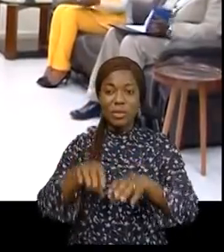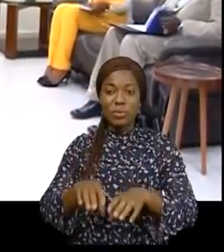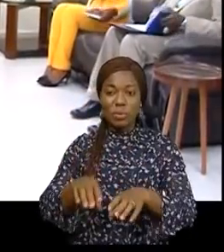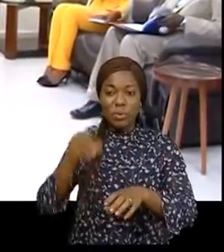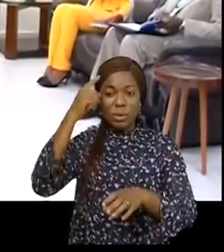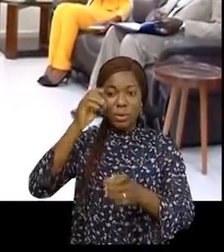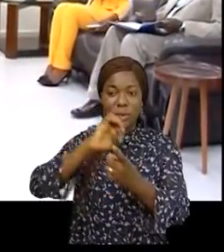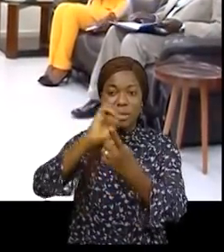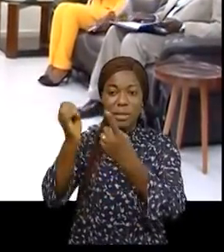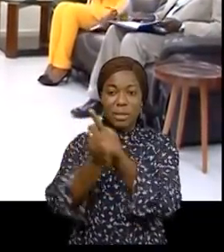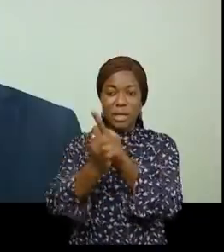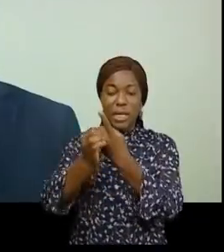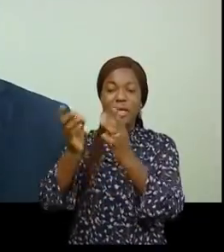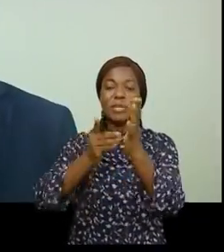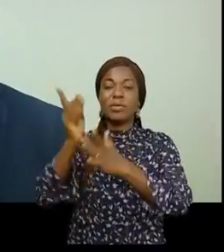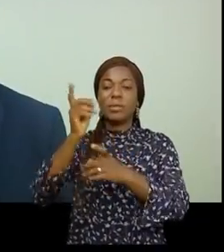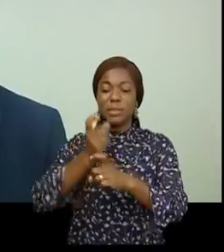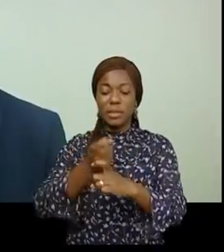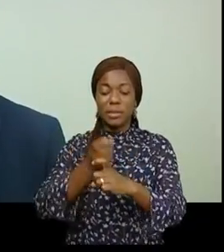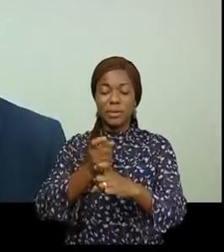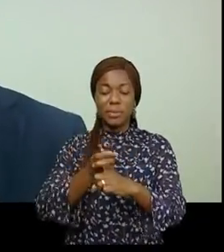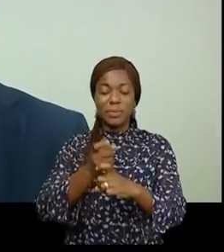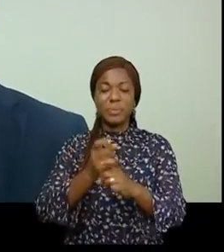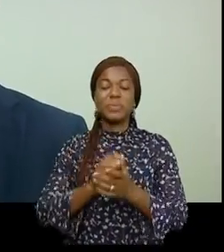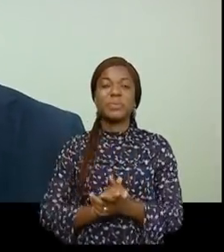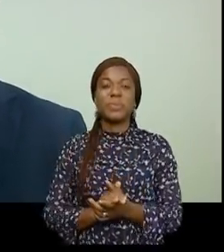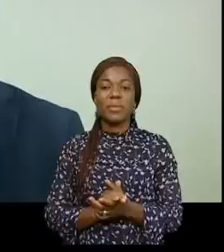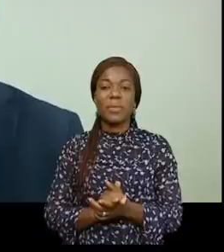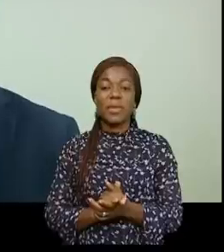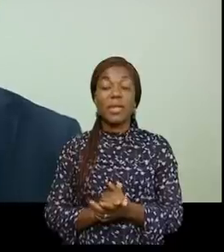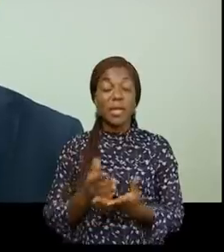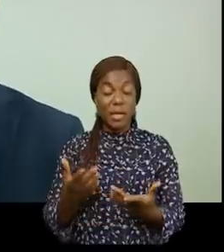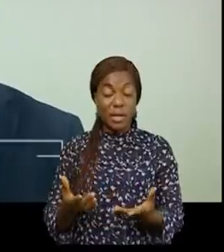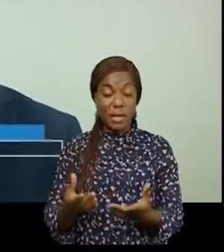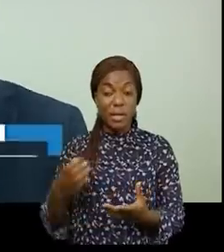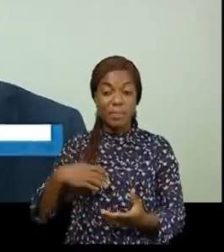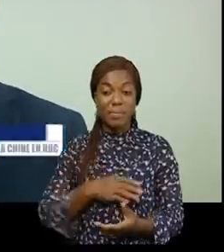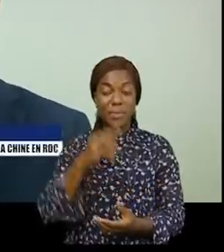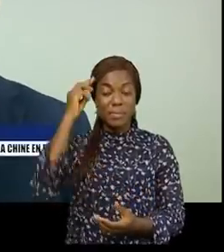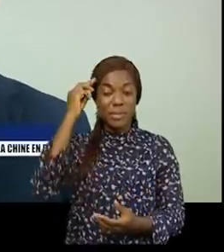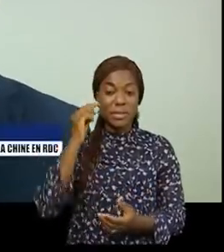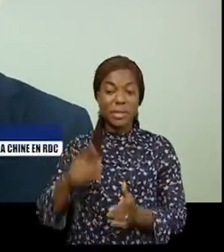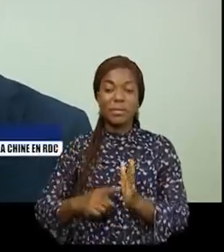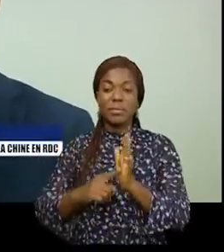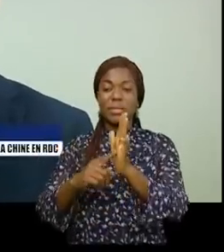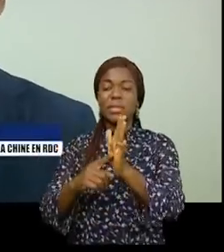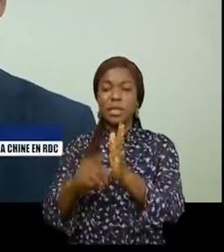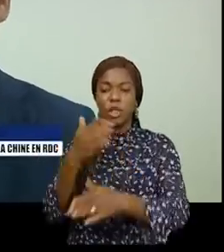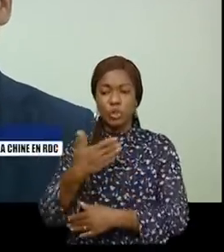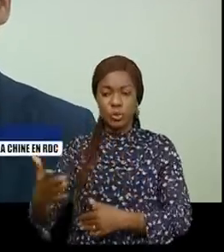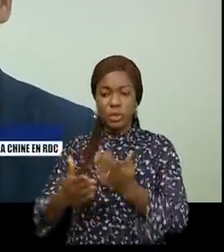l'environnement et du développement durable. Madame la ministre a présenté les priorités du gouvernement congolais